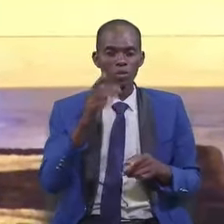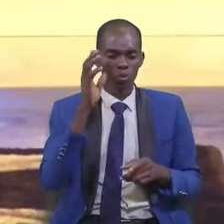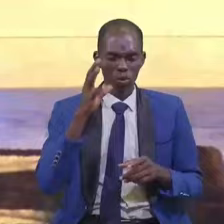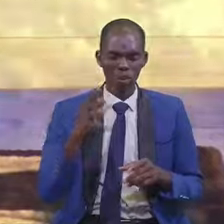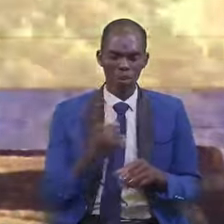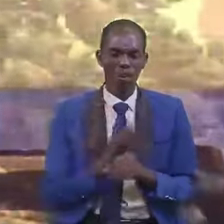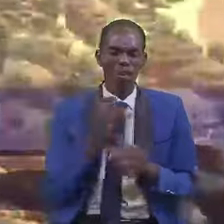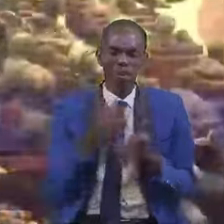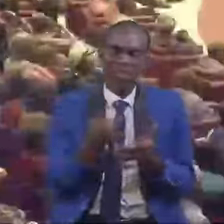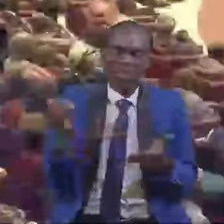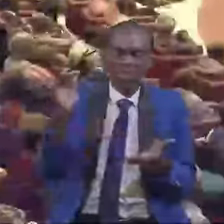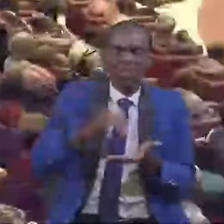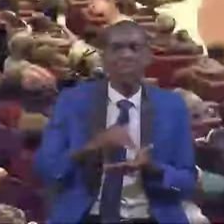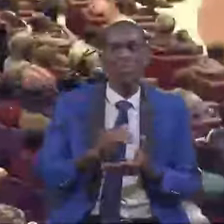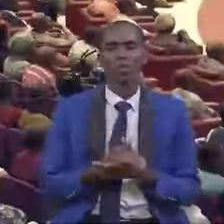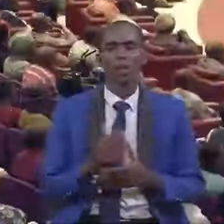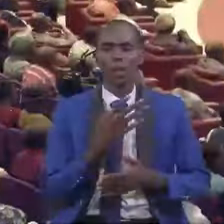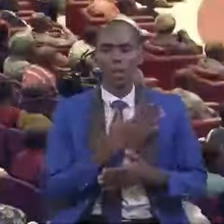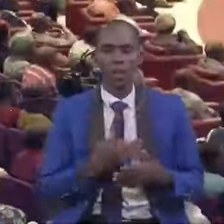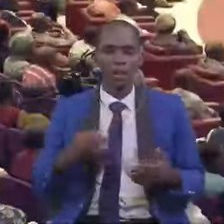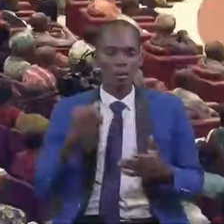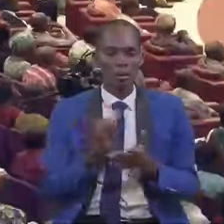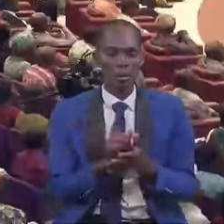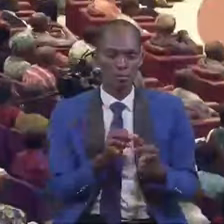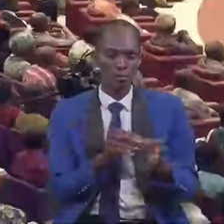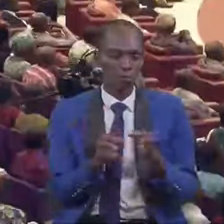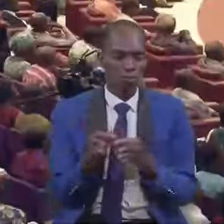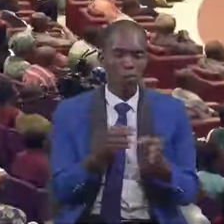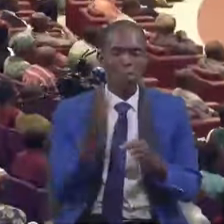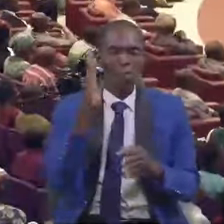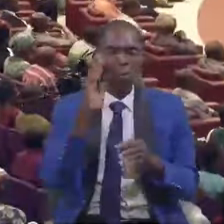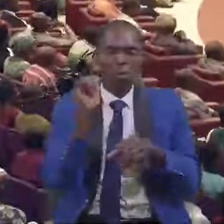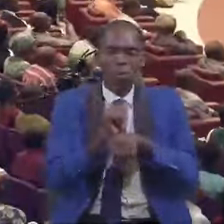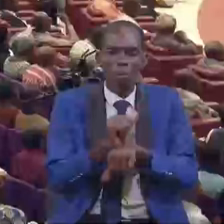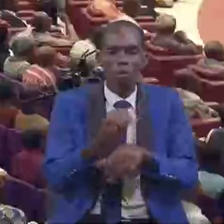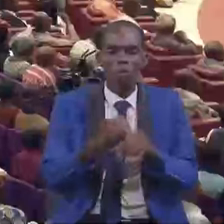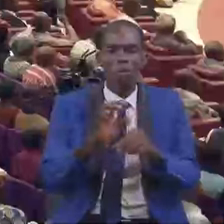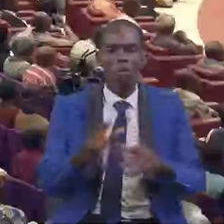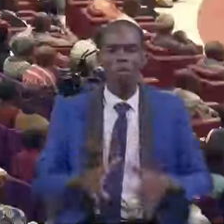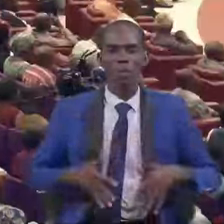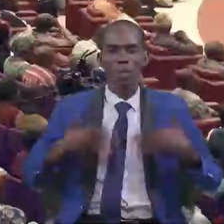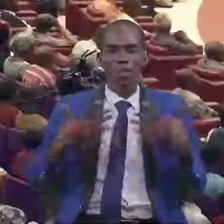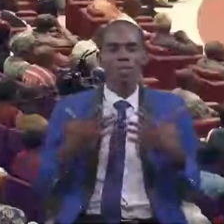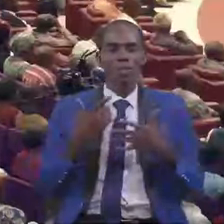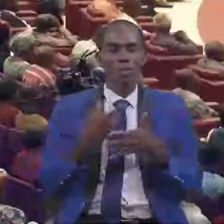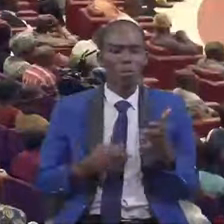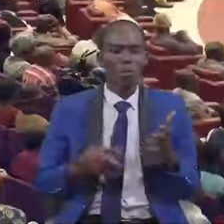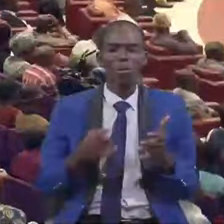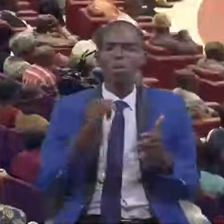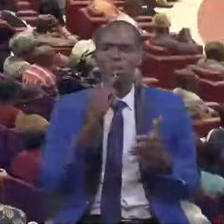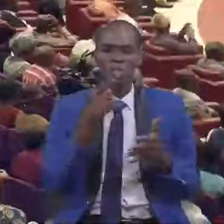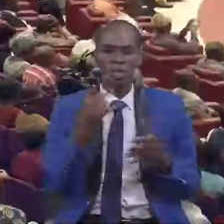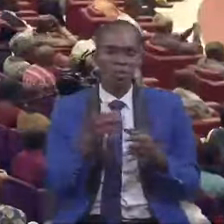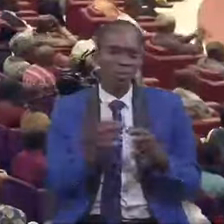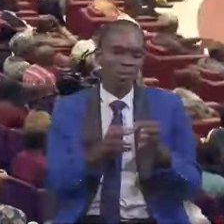Mais tu vas prendre aujourd'hui la prescription de Dieu. Et cette prescription va agir dans votre vie. Quelle est la prescription là?